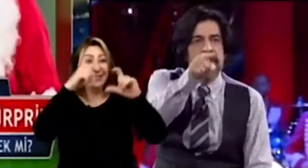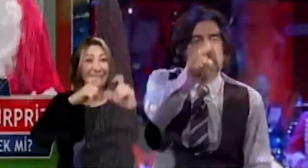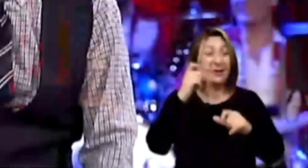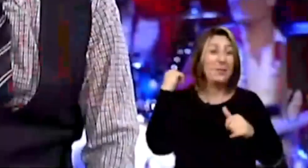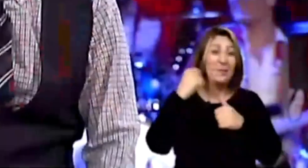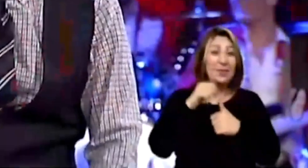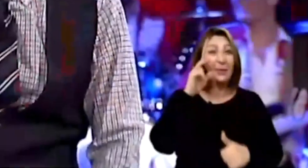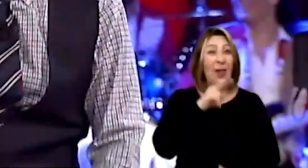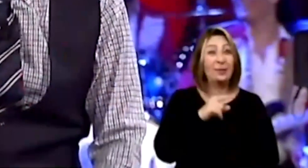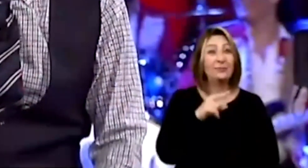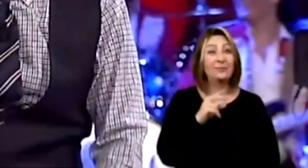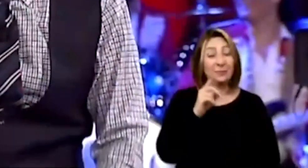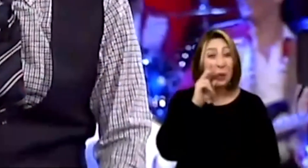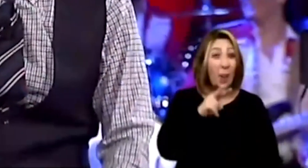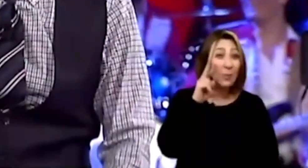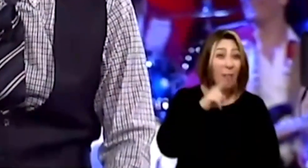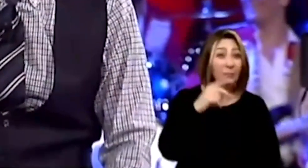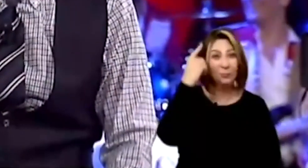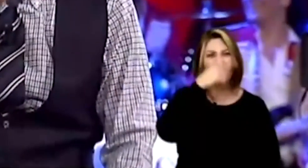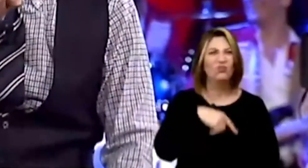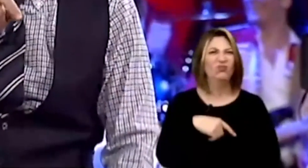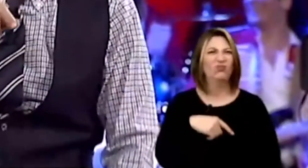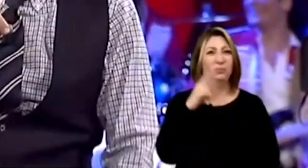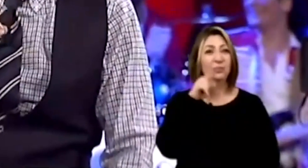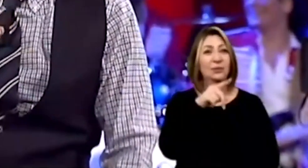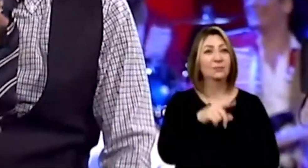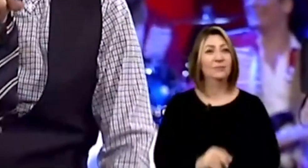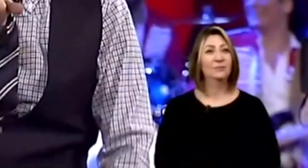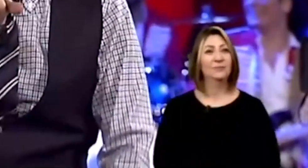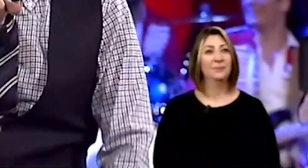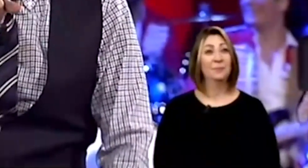Bir daha görelim. Dur. Görelim onu. Nurella suratını.